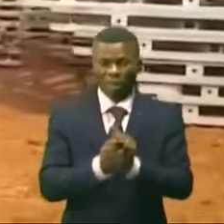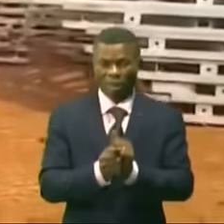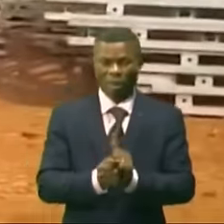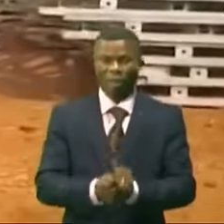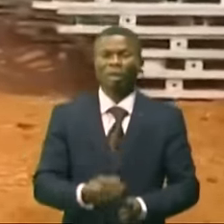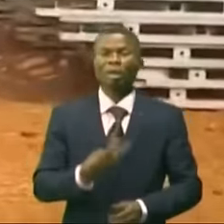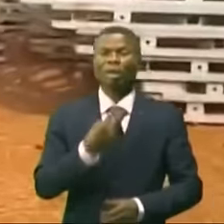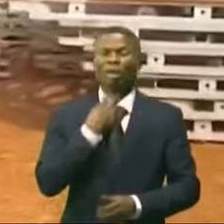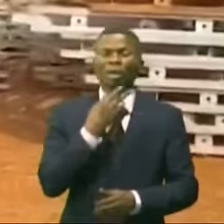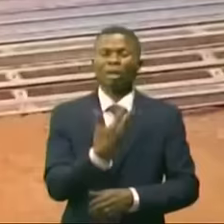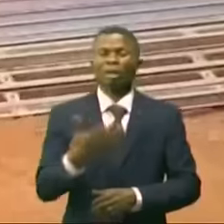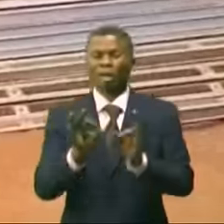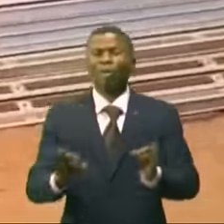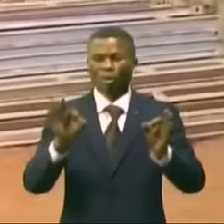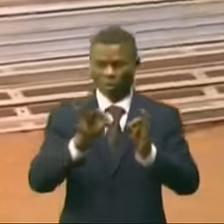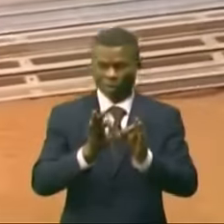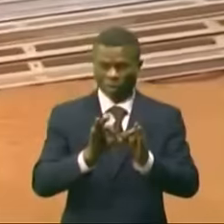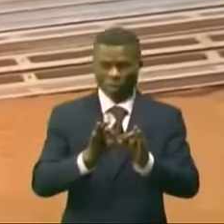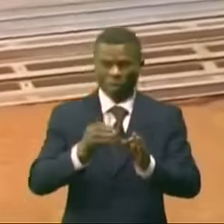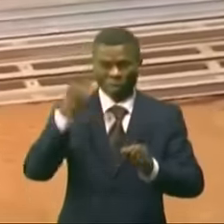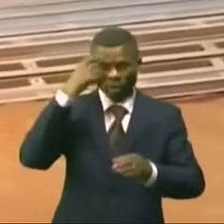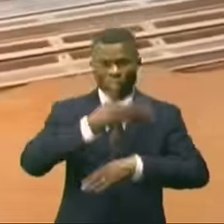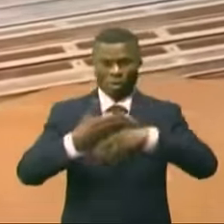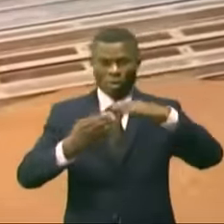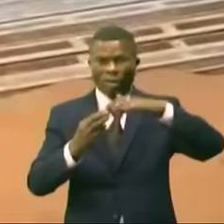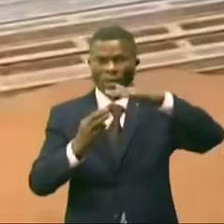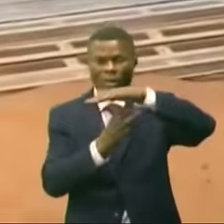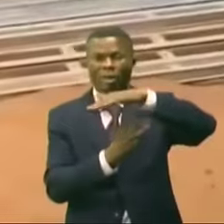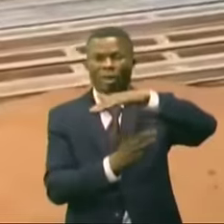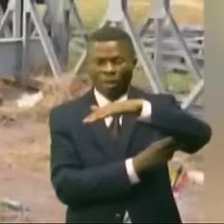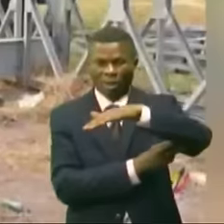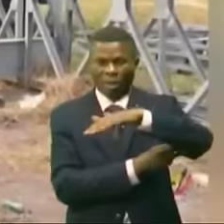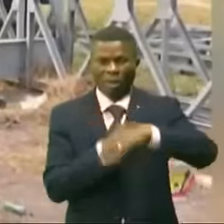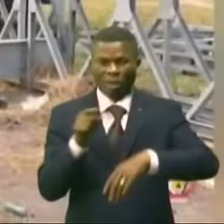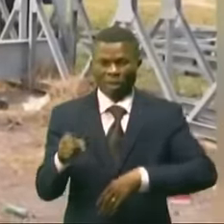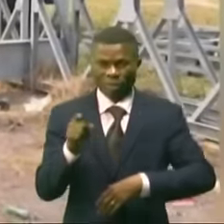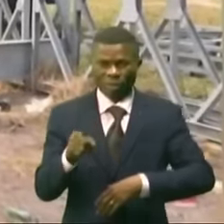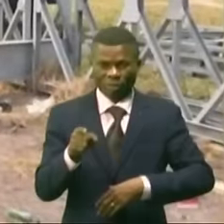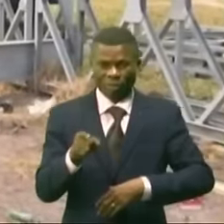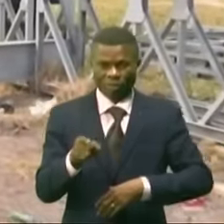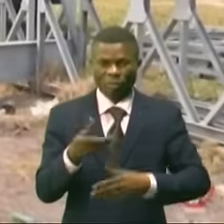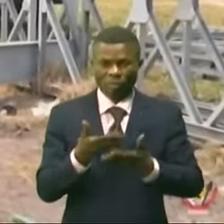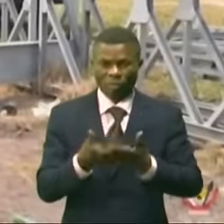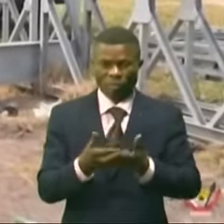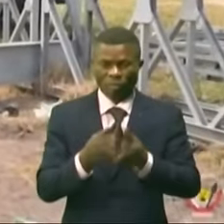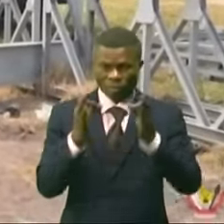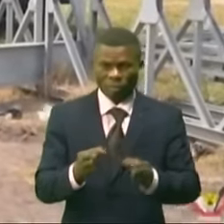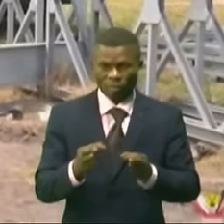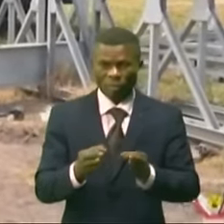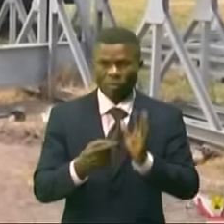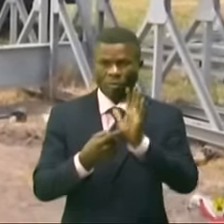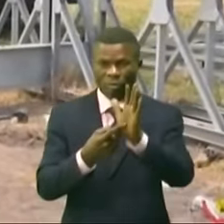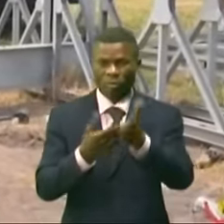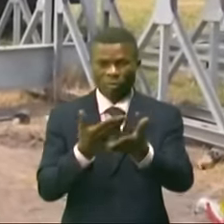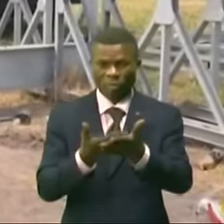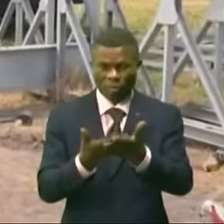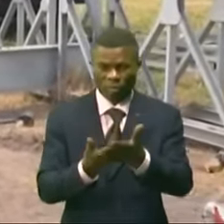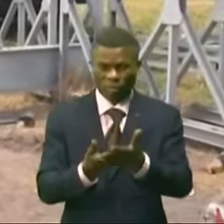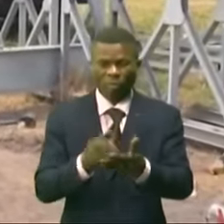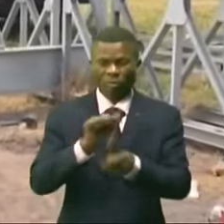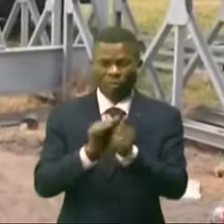du matériel nécessaire à la construction du pont casa di musoko qui enjambre la rivière loubilangi sur l'axe